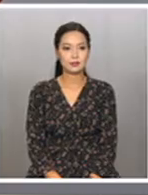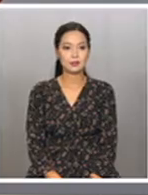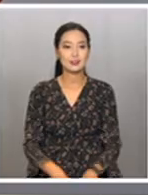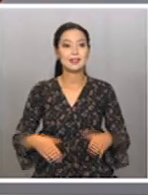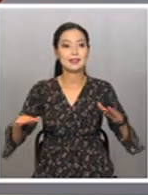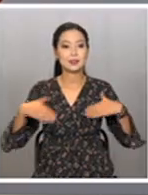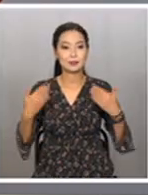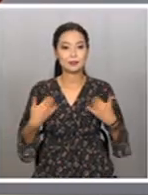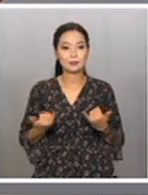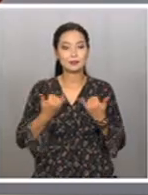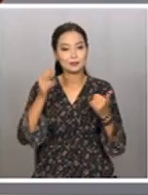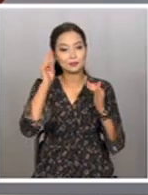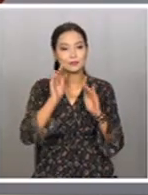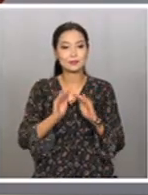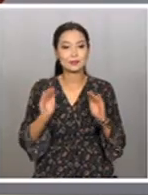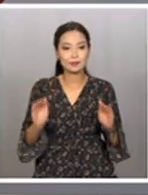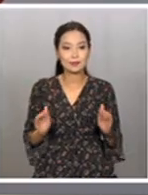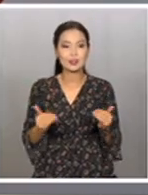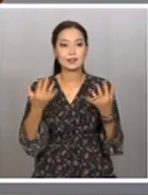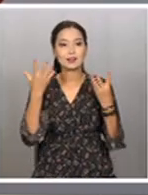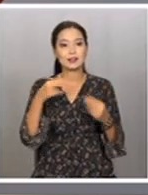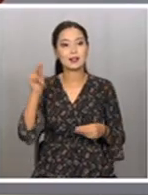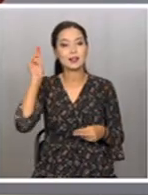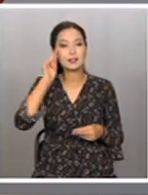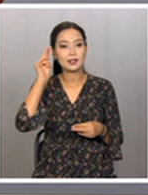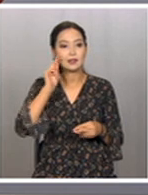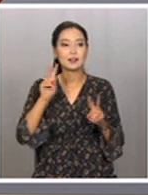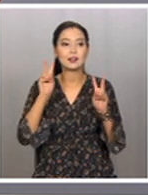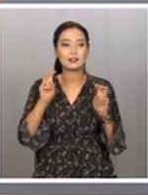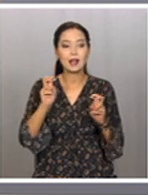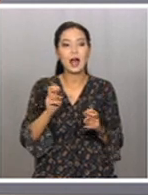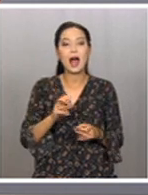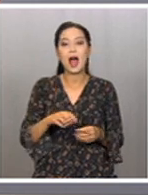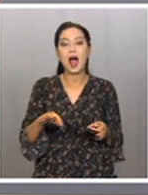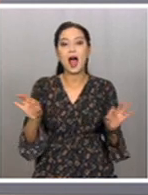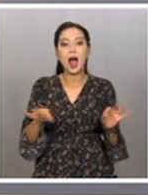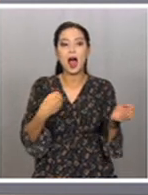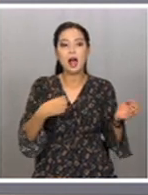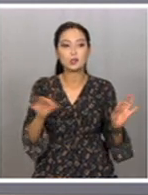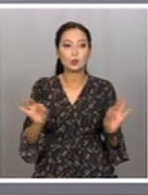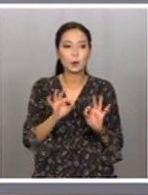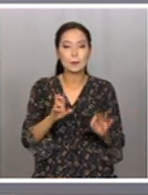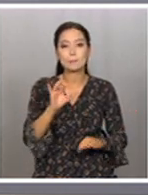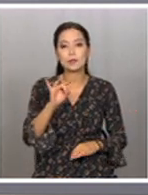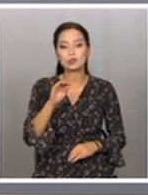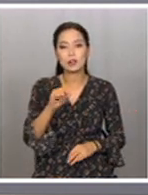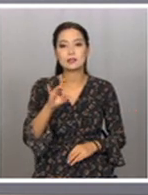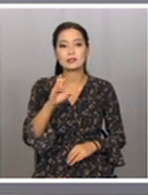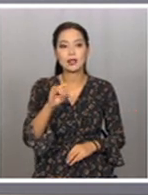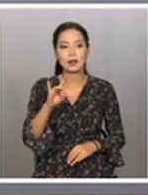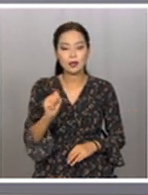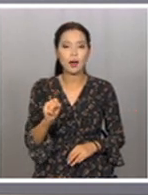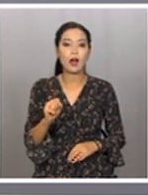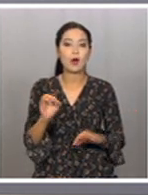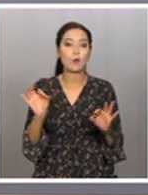Сәлеметсіздер ме, оқушылар? Бүгінгі сабақтың тақырыбы айтыс өнері Біржан Сара айтысы. Бүгінгі